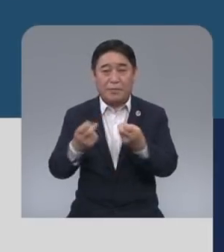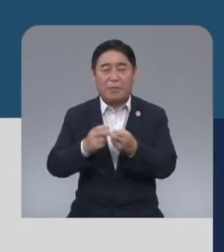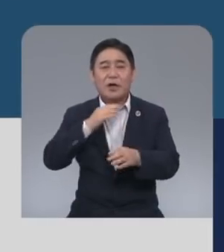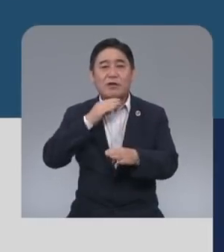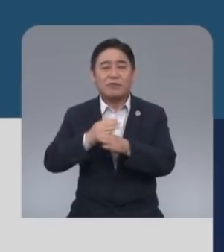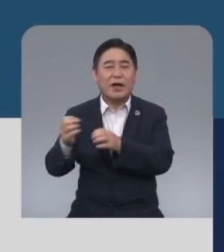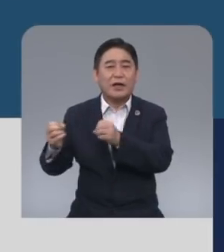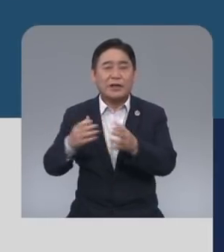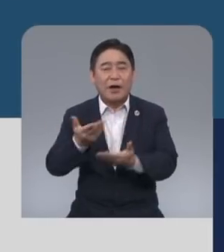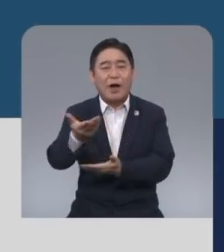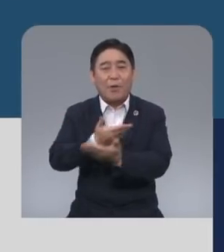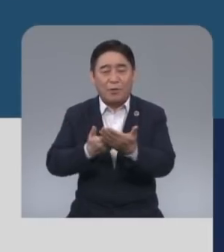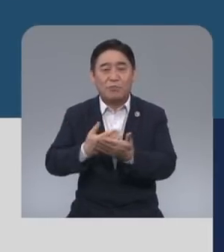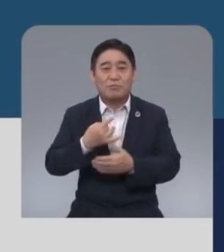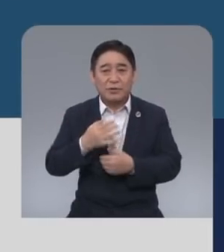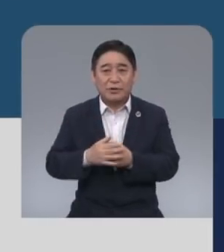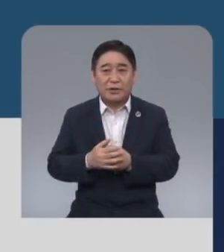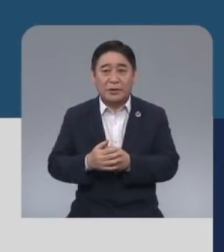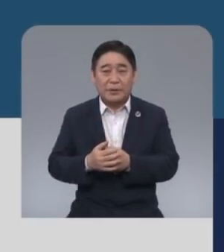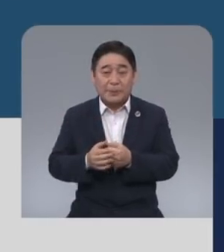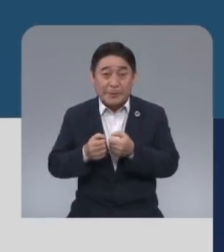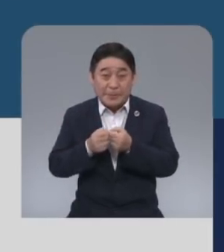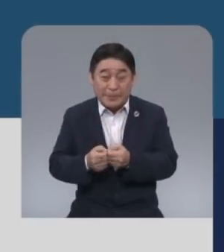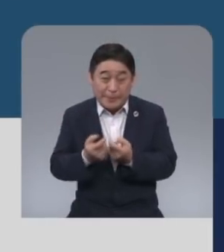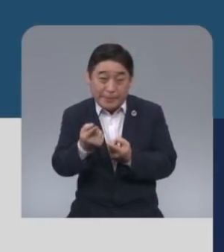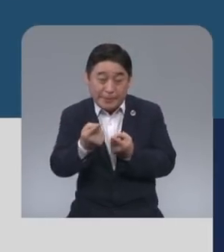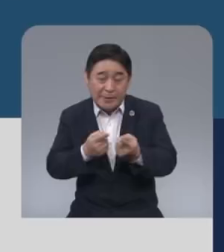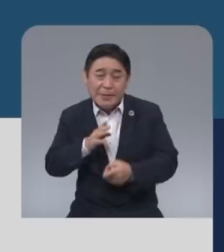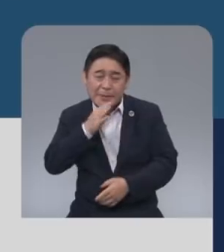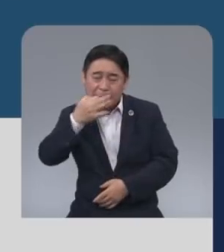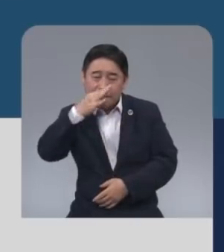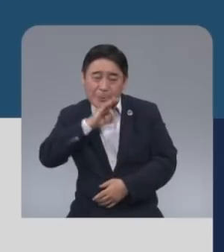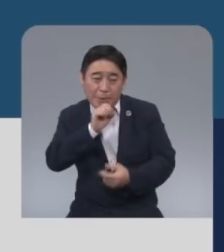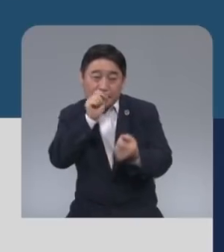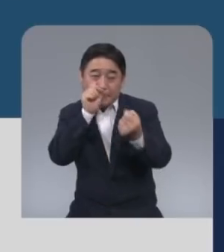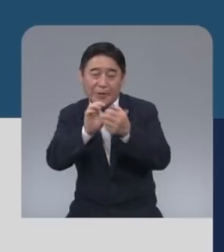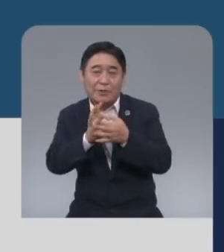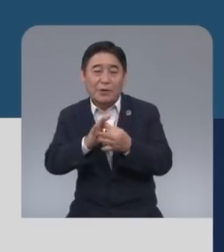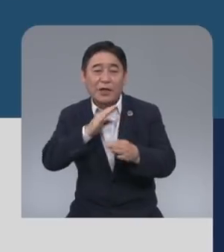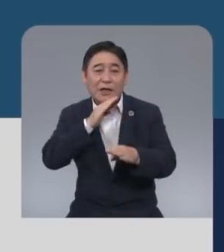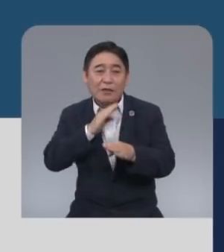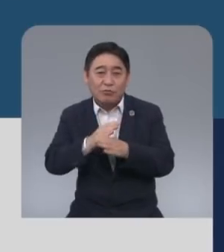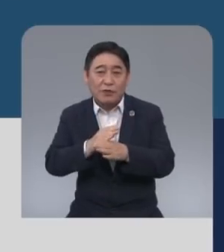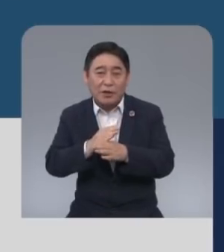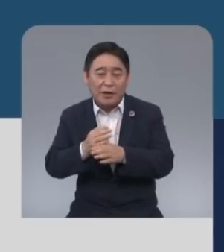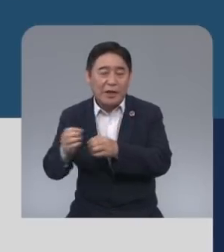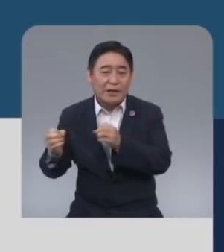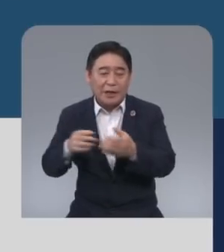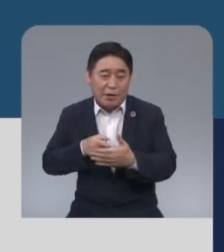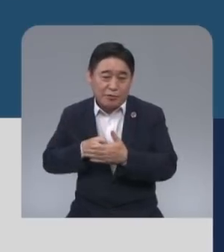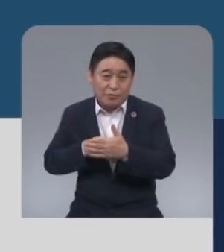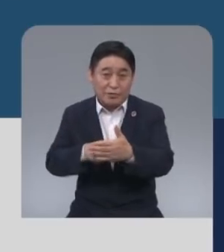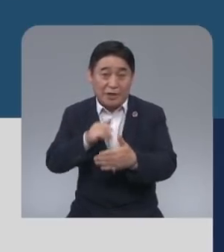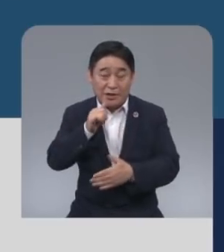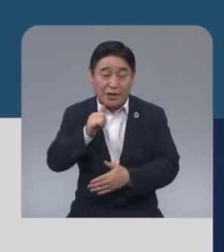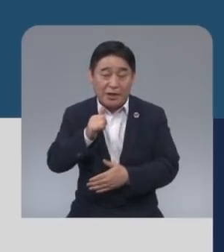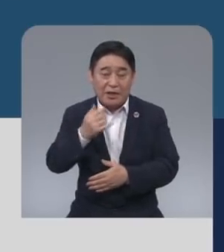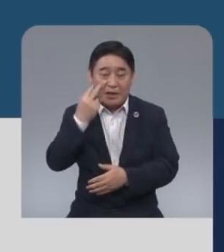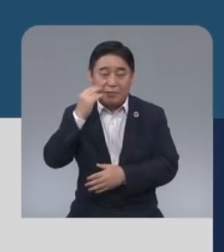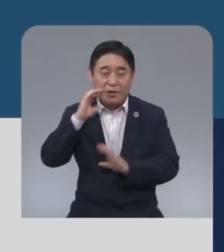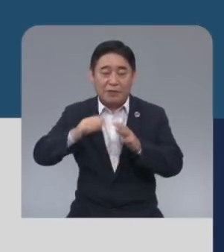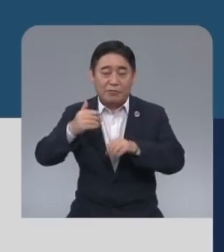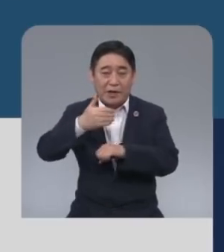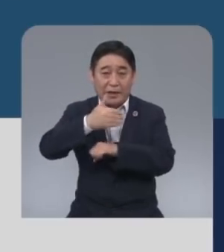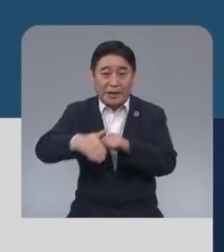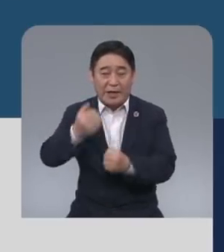북한과의 대화와 외교라며 정교하게 조정된 실용적 접근을 통해 대북 관여를 추진해 나가겠다는 미국의 기조를 다시